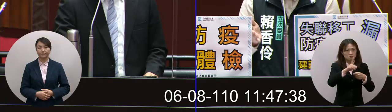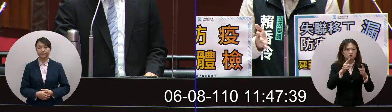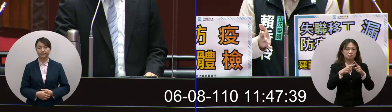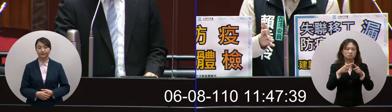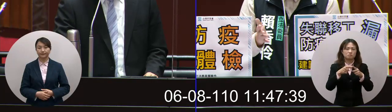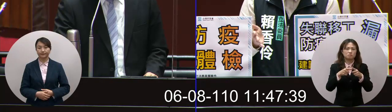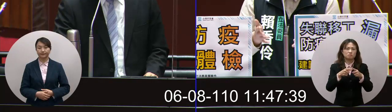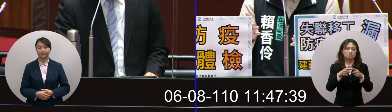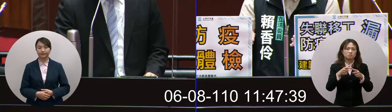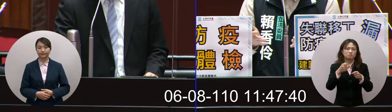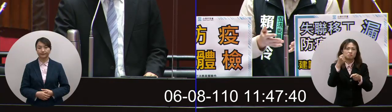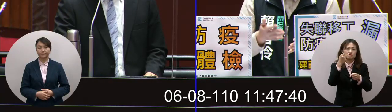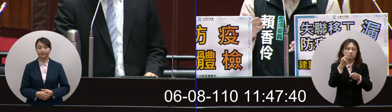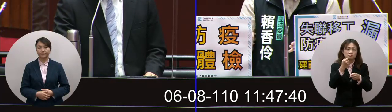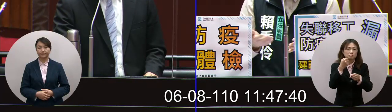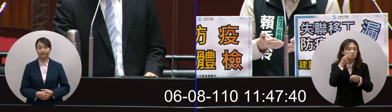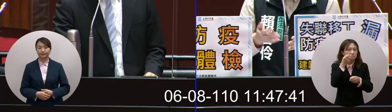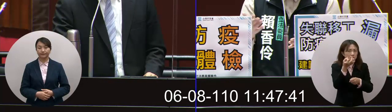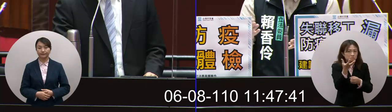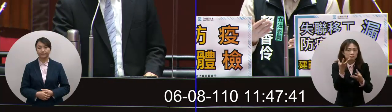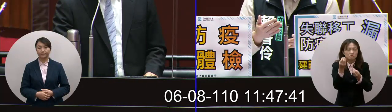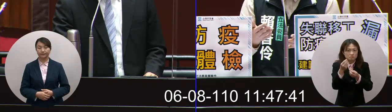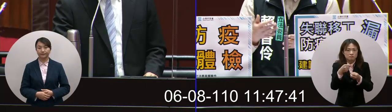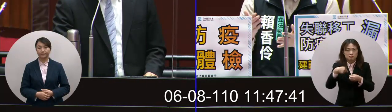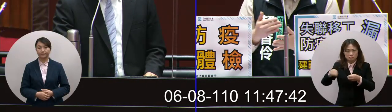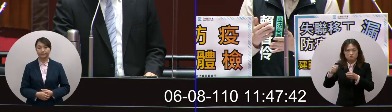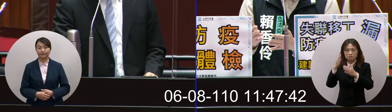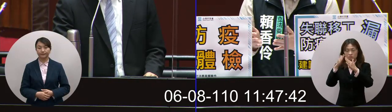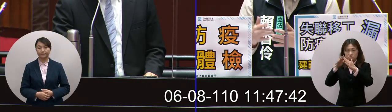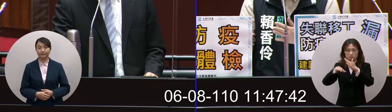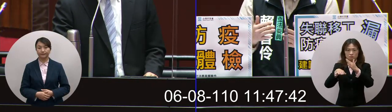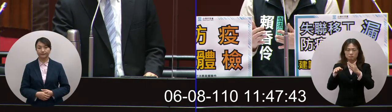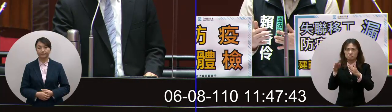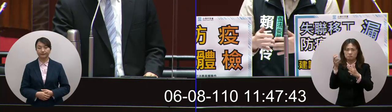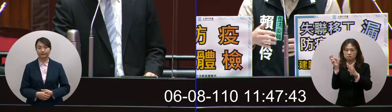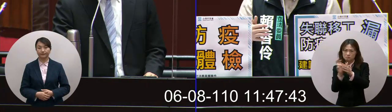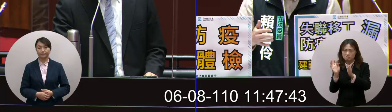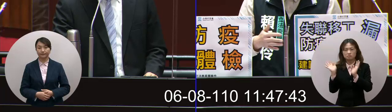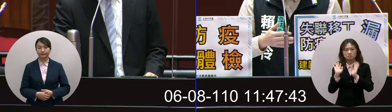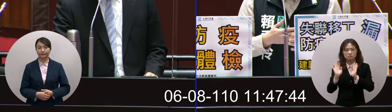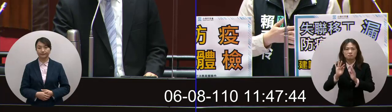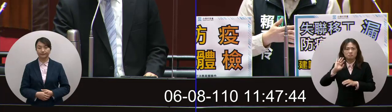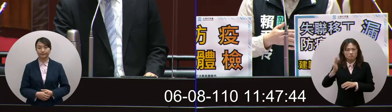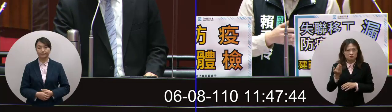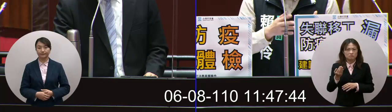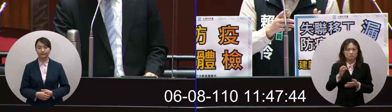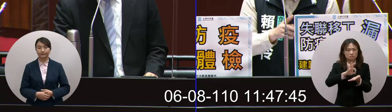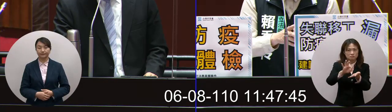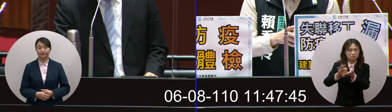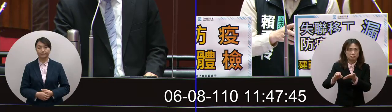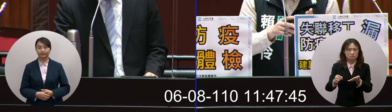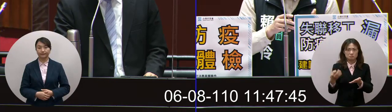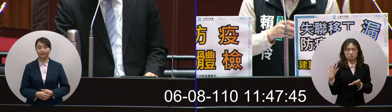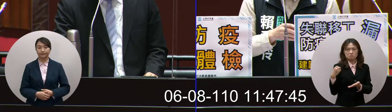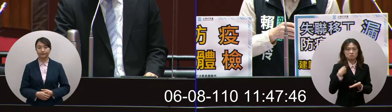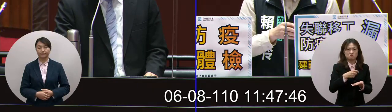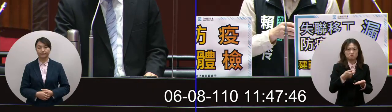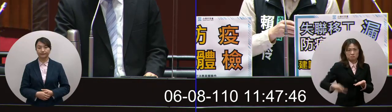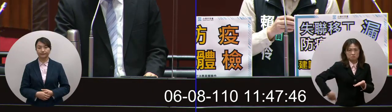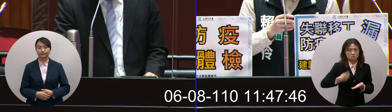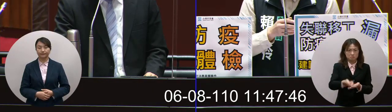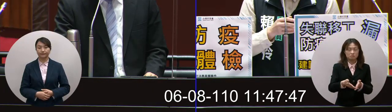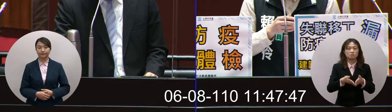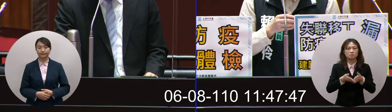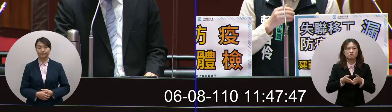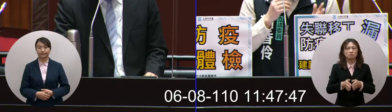刚王婉玉委员也提到要缴费用、停费、收费等等，还争吵不休。在家里要带，那有些一个孩子，有些两个